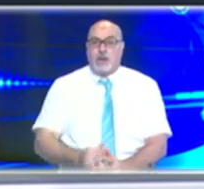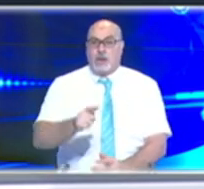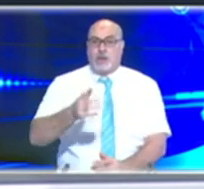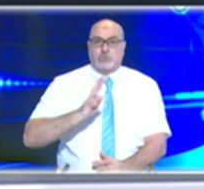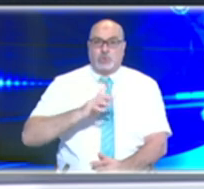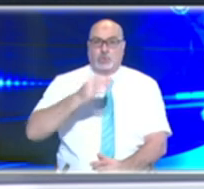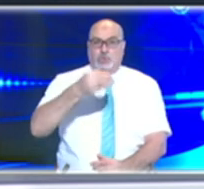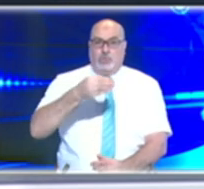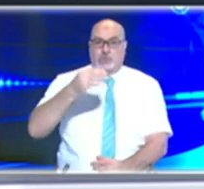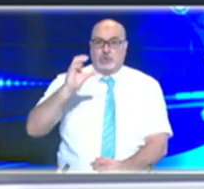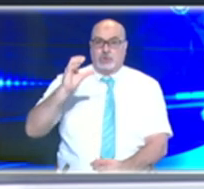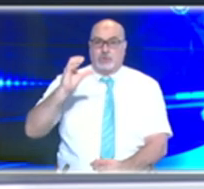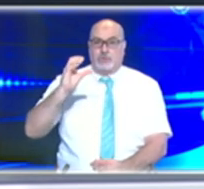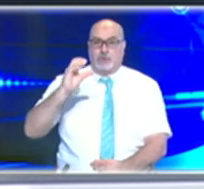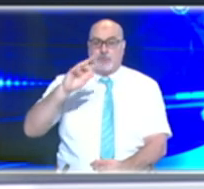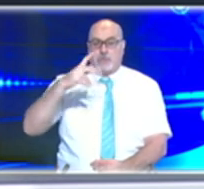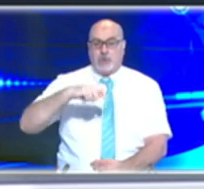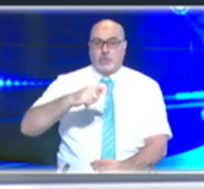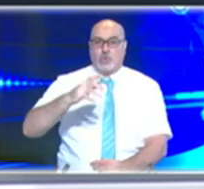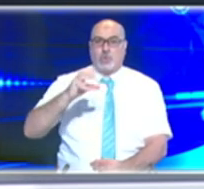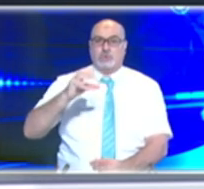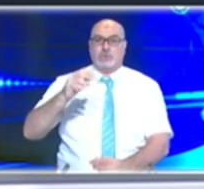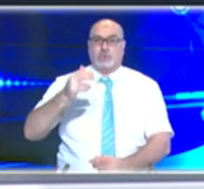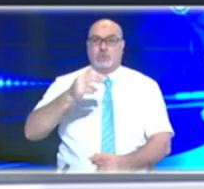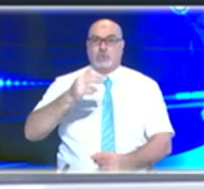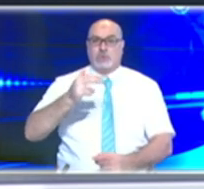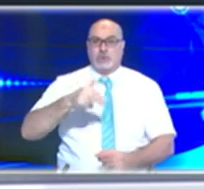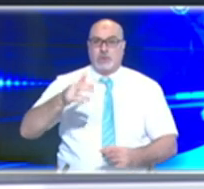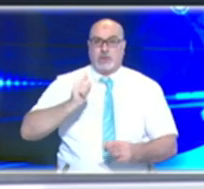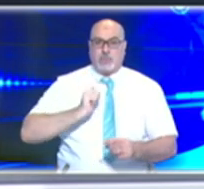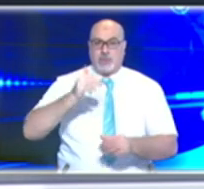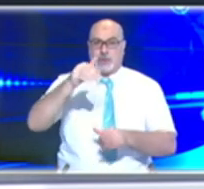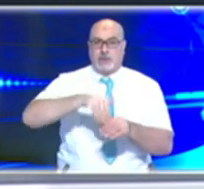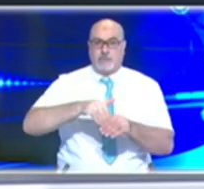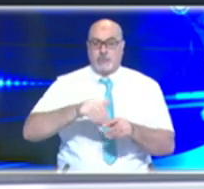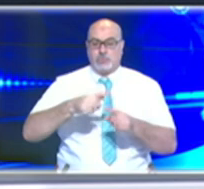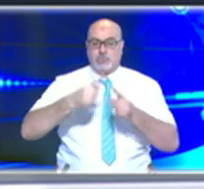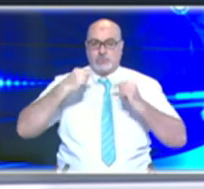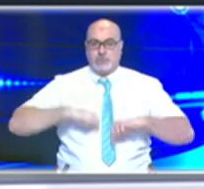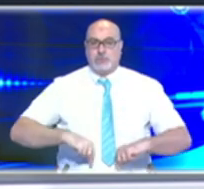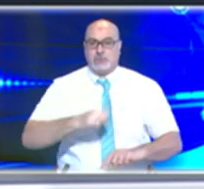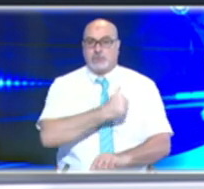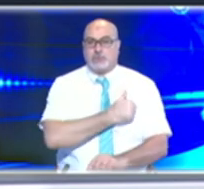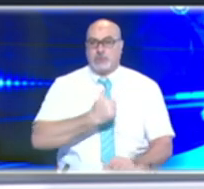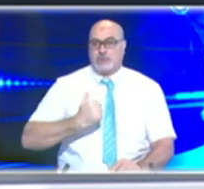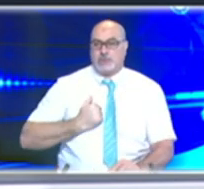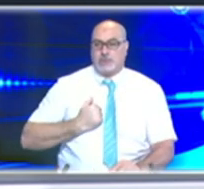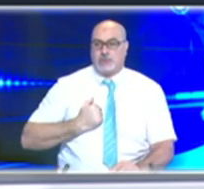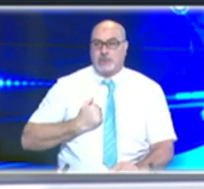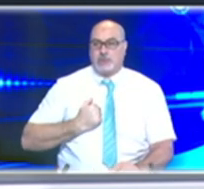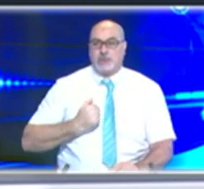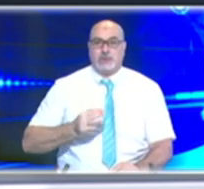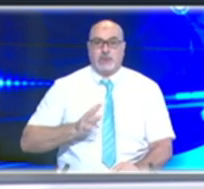وهذا بحضور محمد شرفي رئيس السلطة الوطنية المستقلة للانتخابات ووزير الصحة والسكان